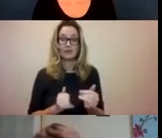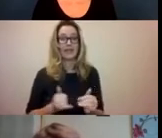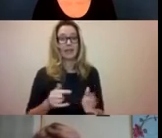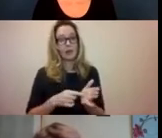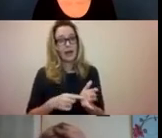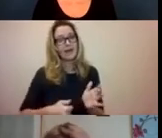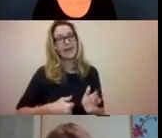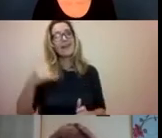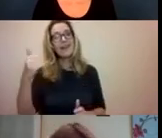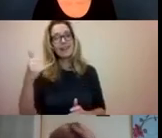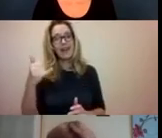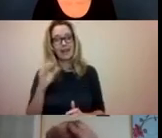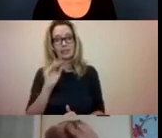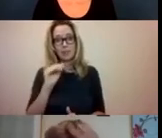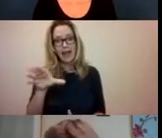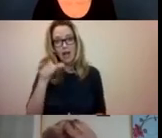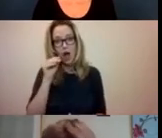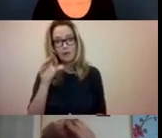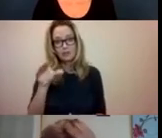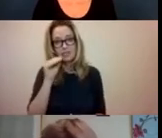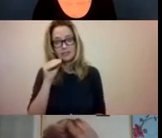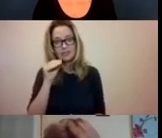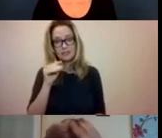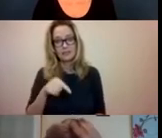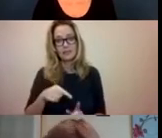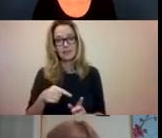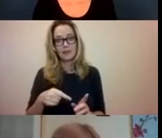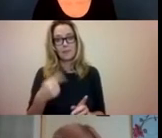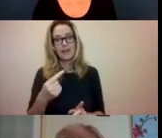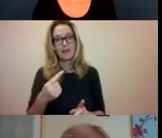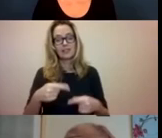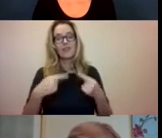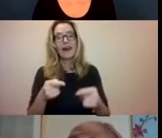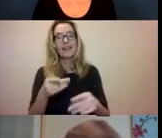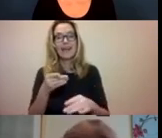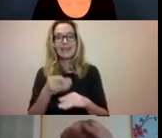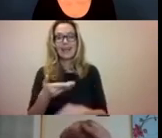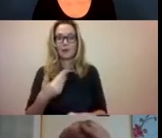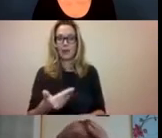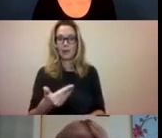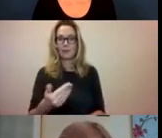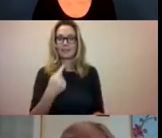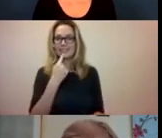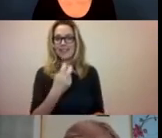Oh. Meer dan waar ik recht op heb, zegt de arts altijd. Ja.